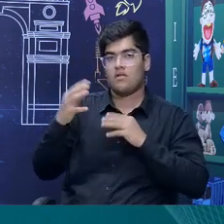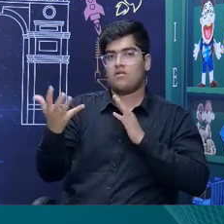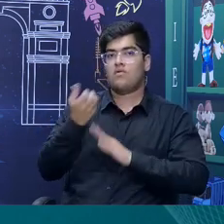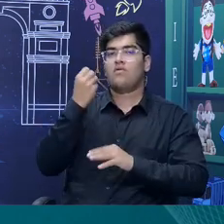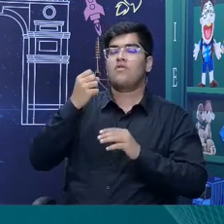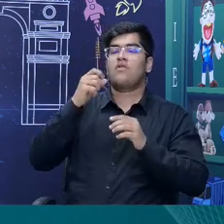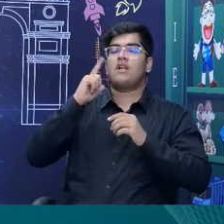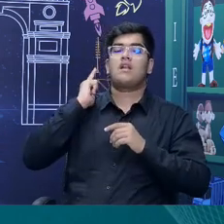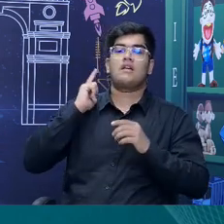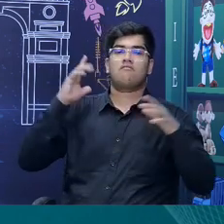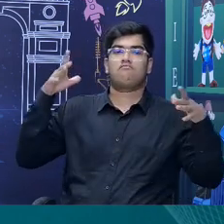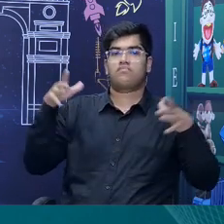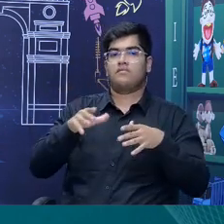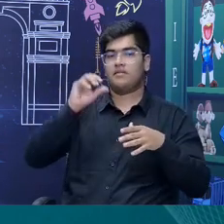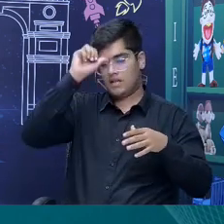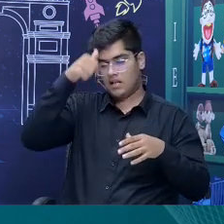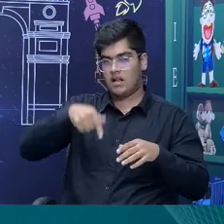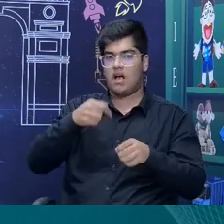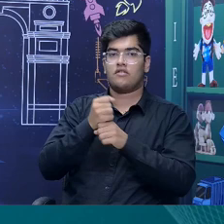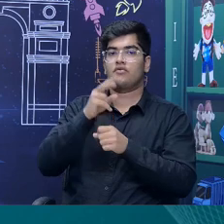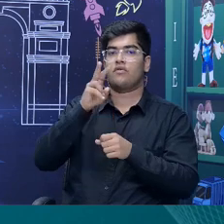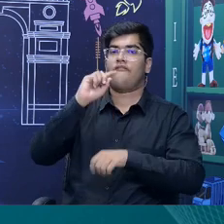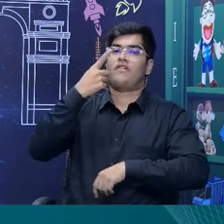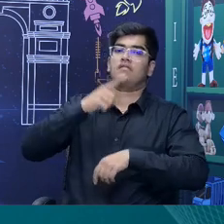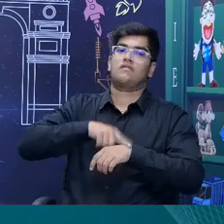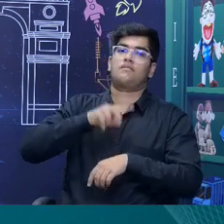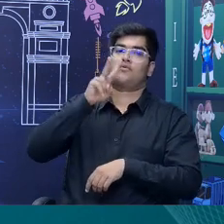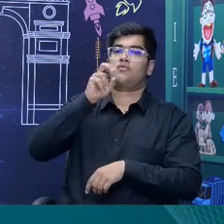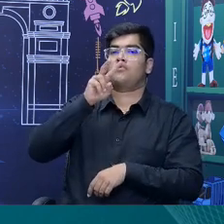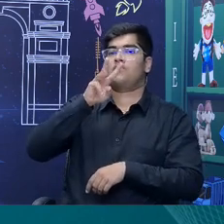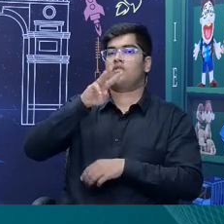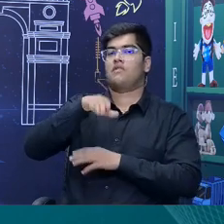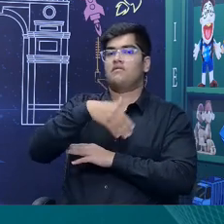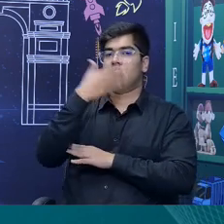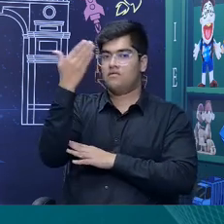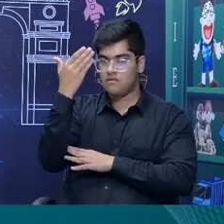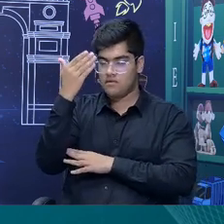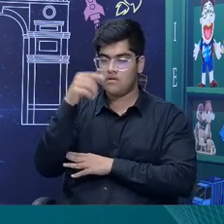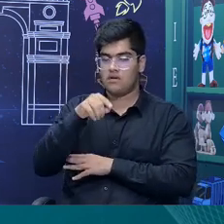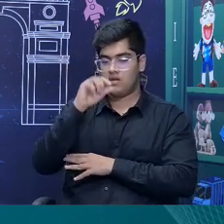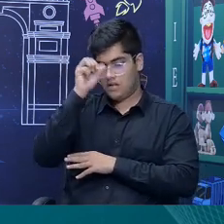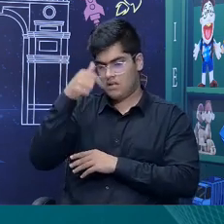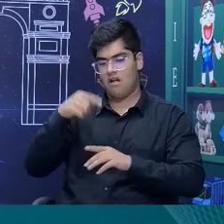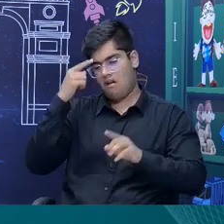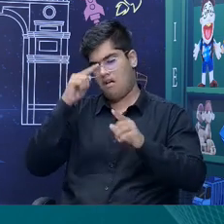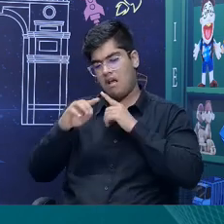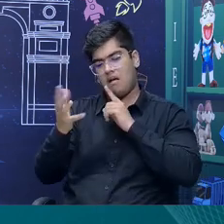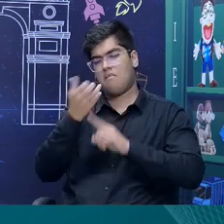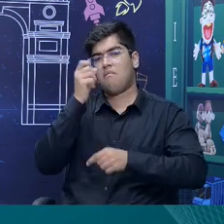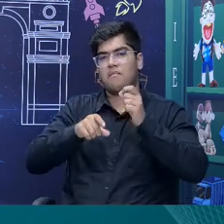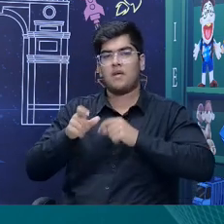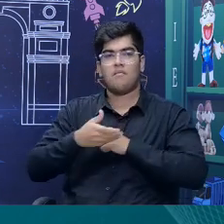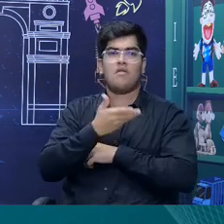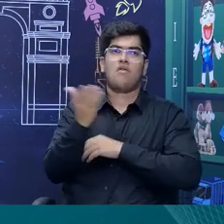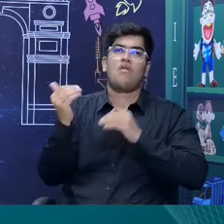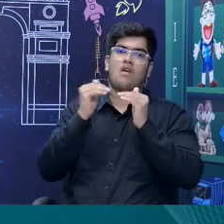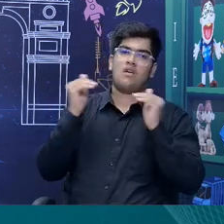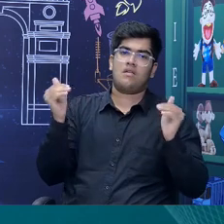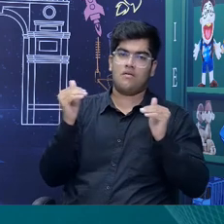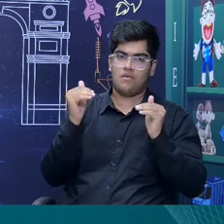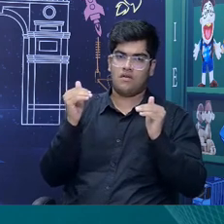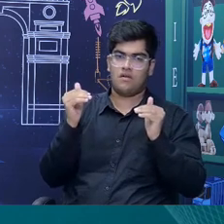लीडर्स समित पर डी फर्स्ट टाइम इन डी कंट्री इन 2023 एन एशिया कमिटेड तू डेमोक्रेसी और मल्टीलेटरलिज्म